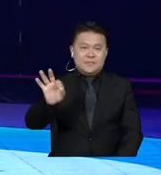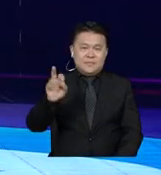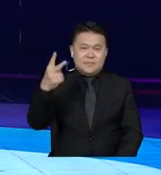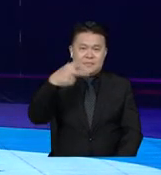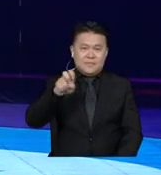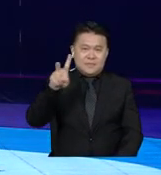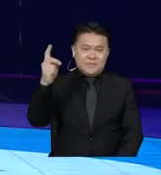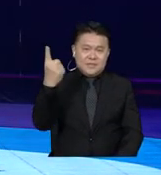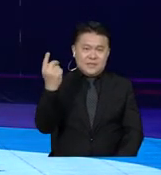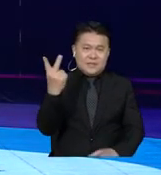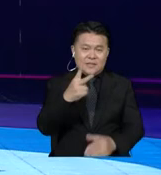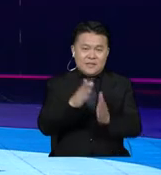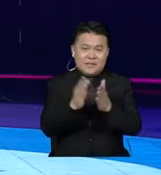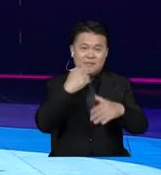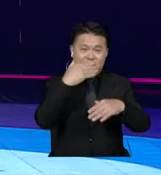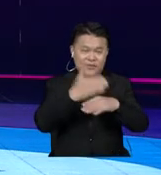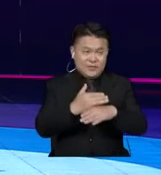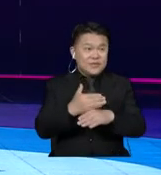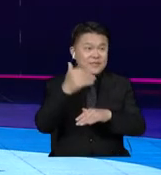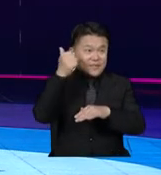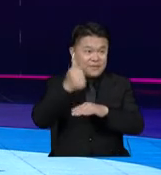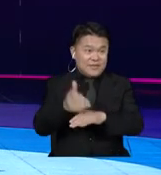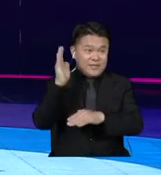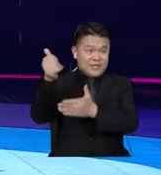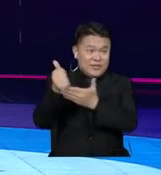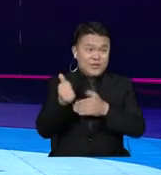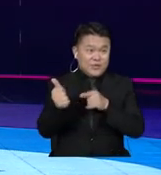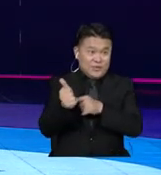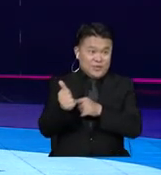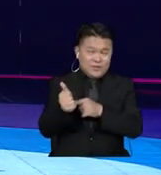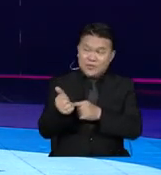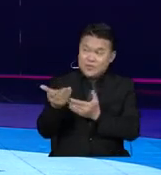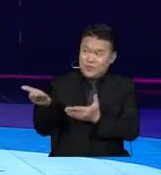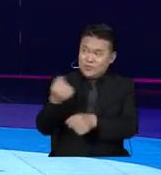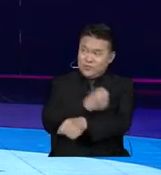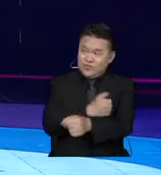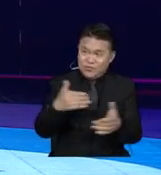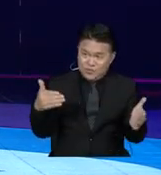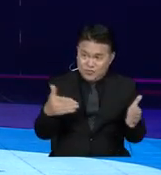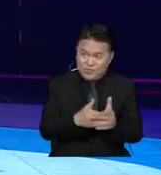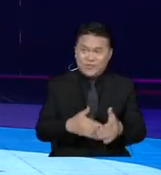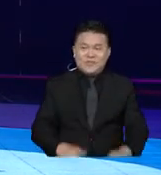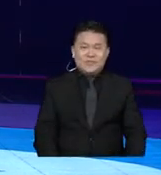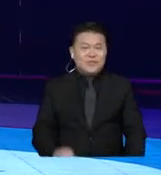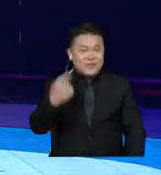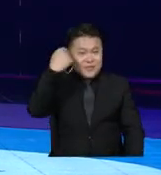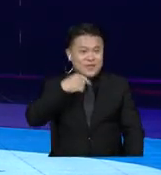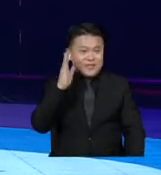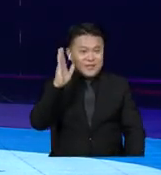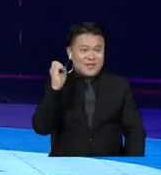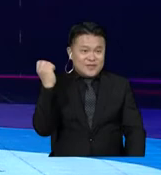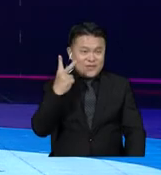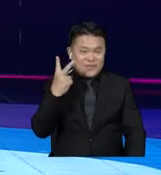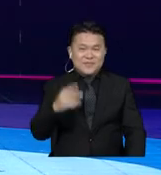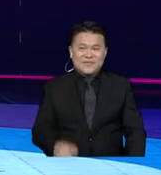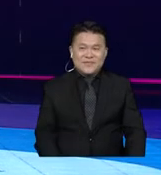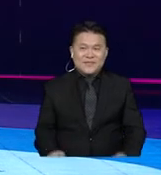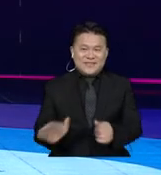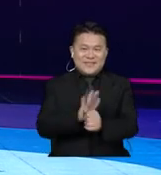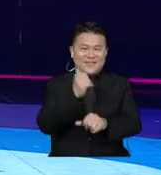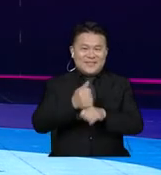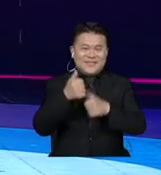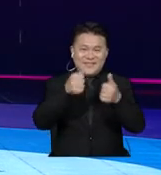다시 쓰는 민주주의 여정의 끝을 맺는 연사로서 우리 박사님이 수고를 해주셨는데요. 네. 소감과 더불어 다정한